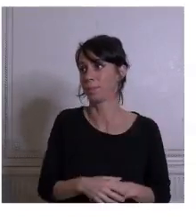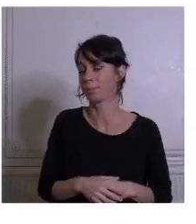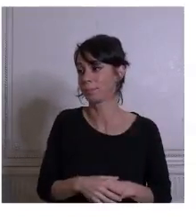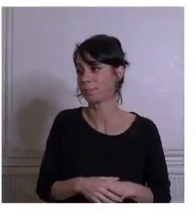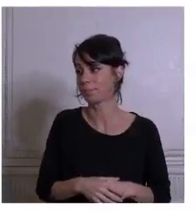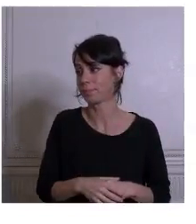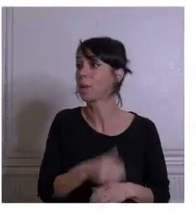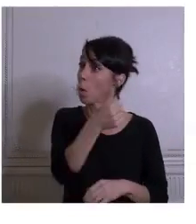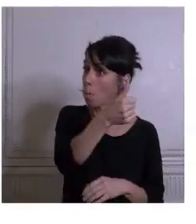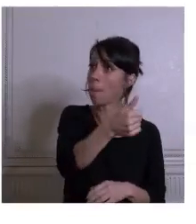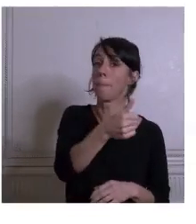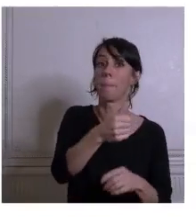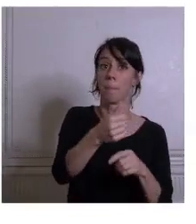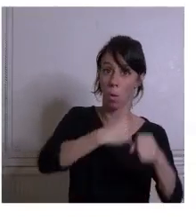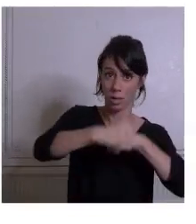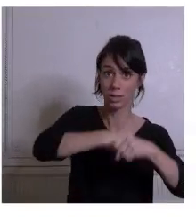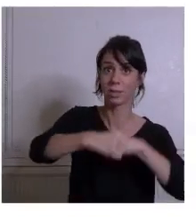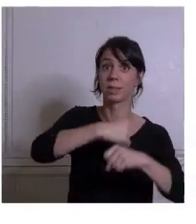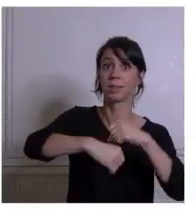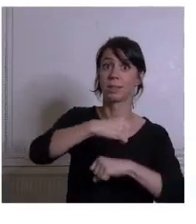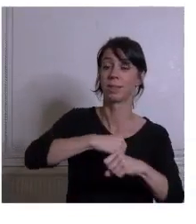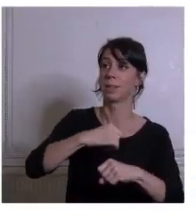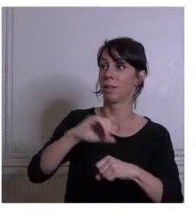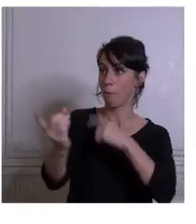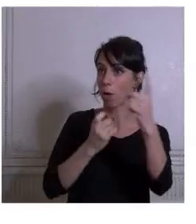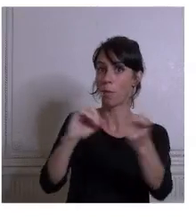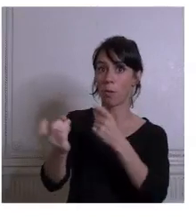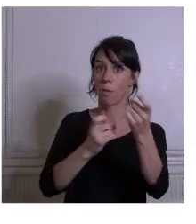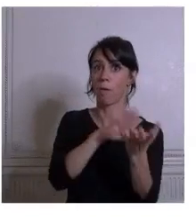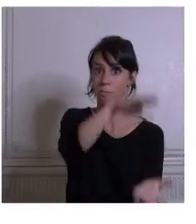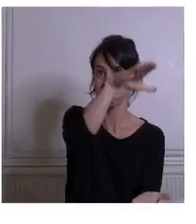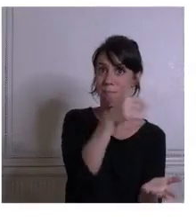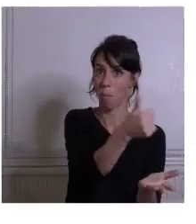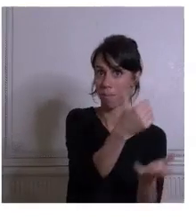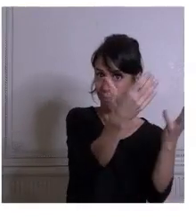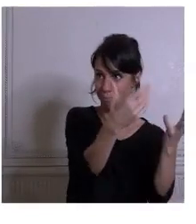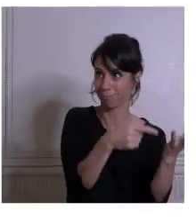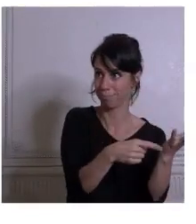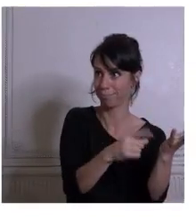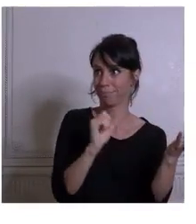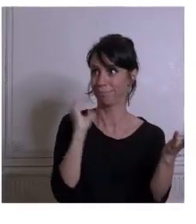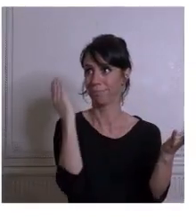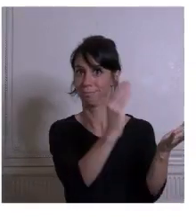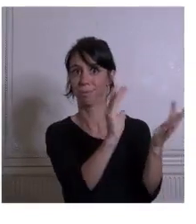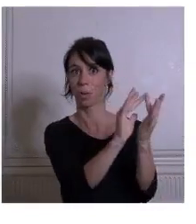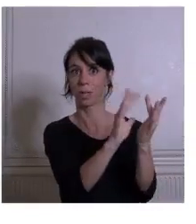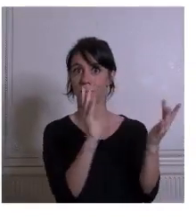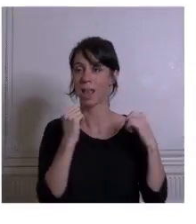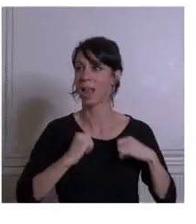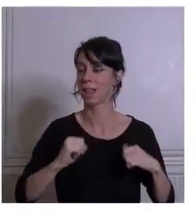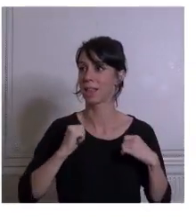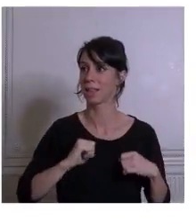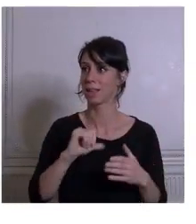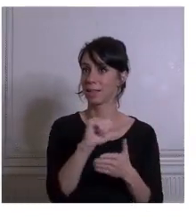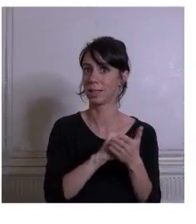Voilà. D'autres questions? Monsieur Barton? Oui, ça concerne la